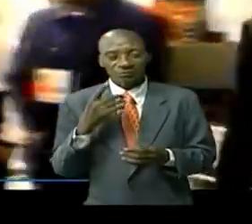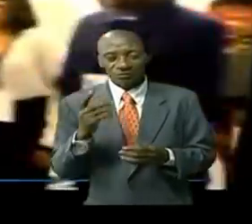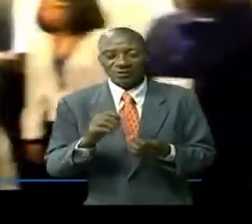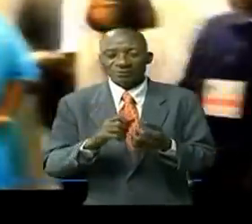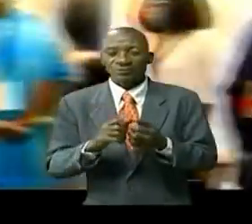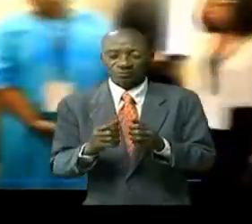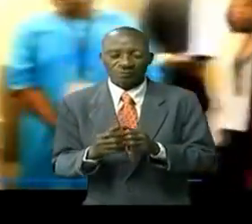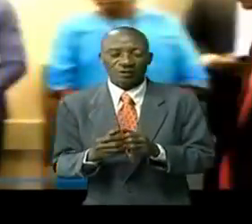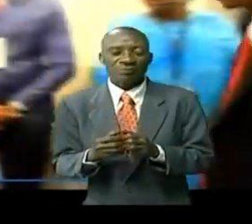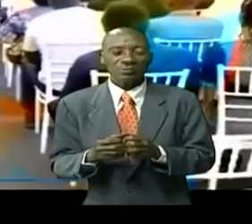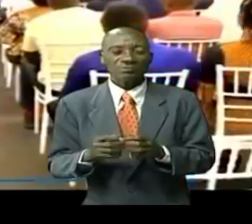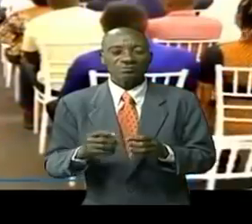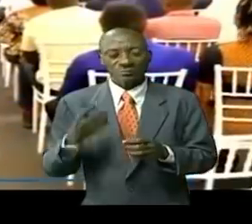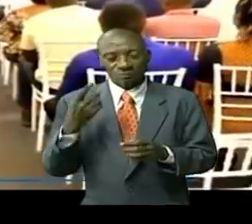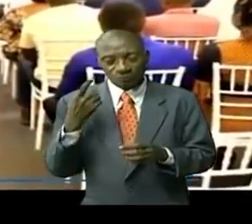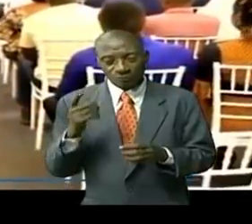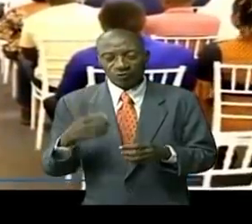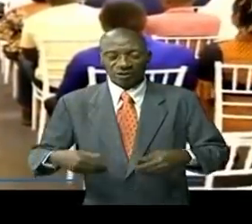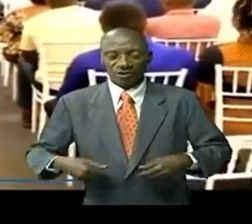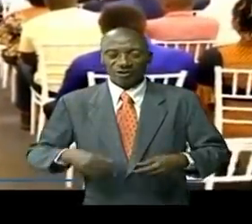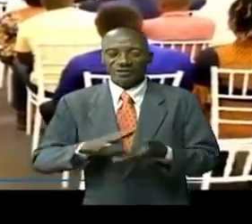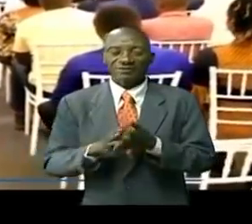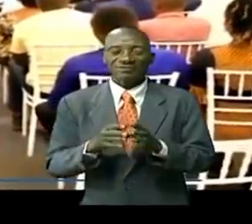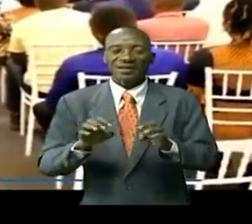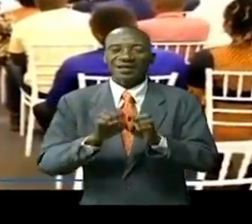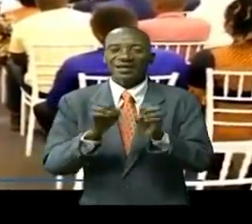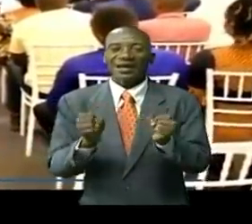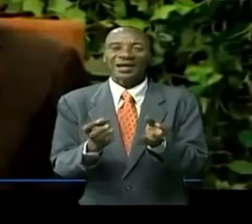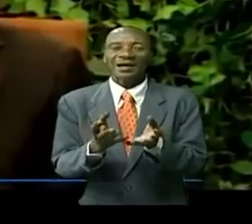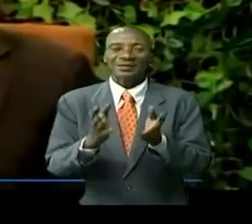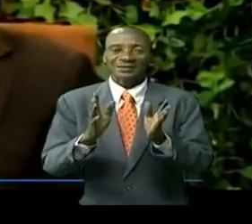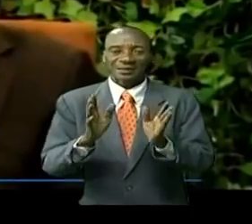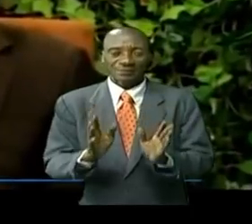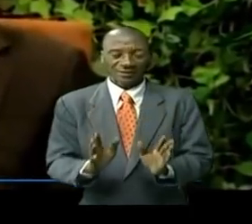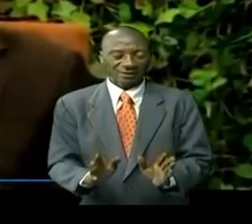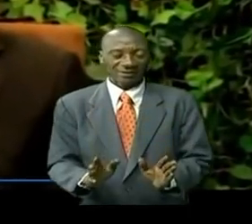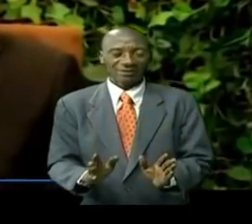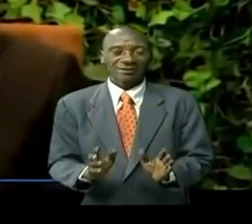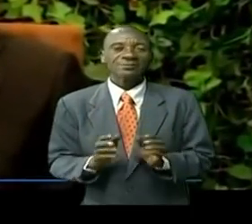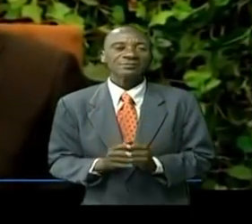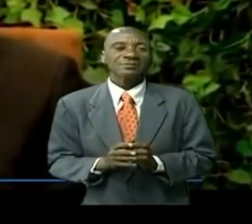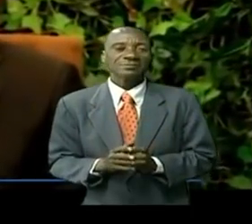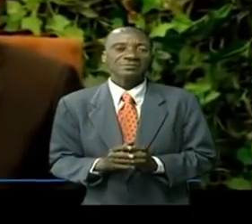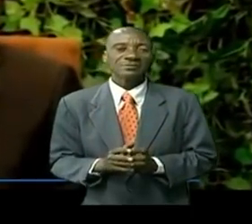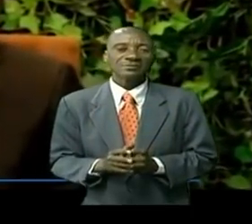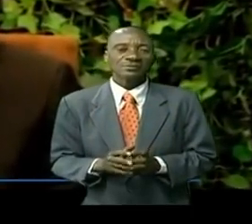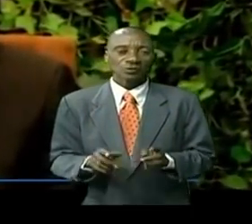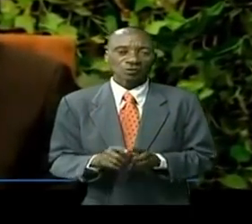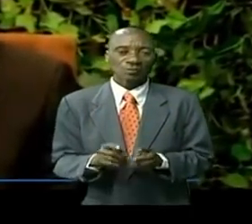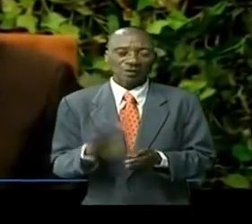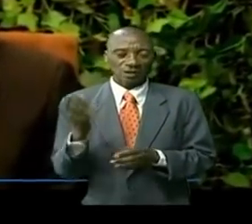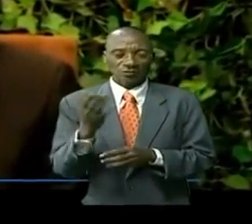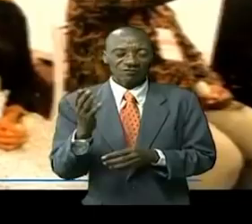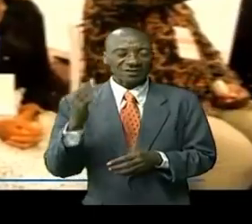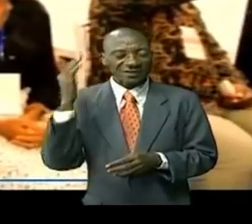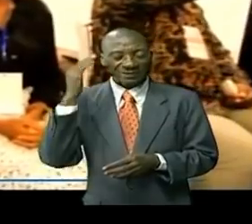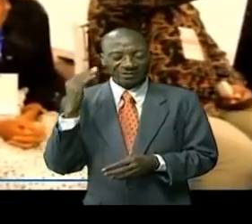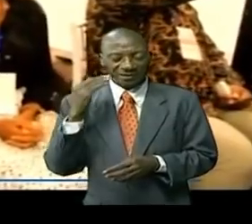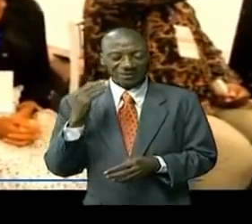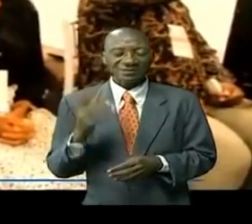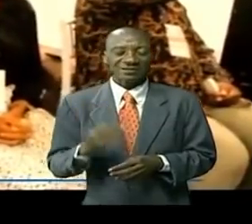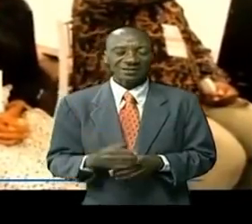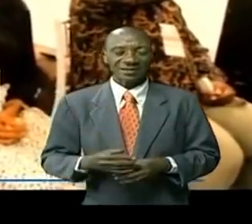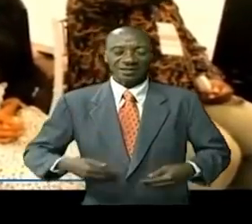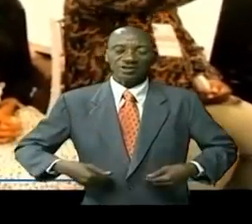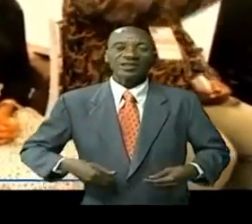des entrepreneurs, les outils adéquatement pour élaborer leur business plan, comme le veut la conférence des ministres de la jeunesse et des sports du pays membre de